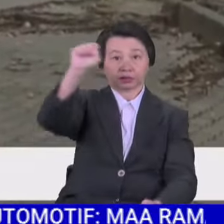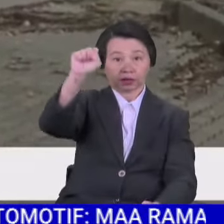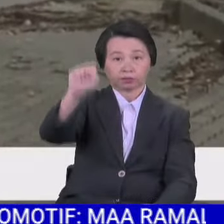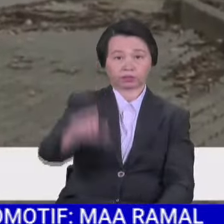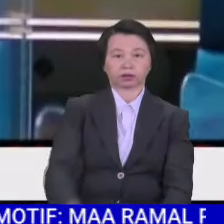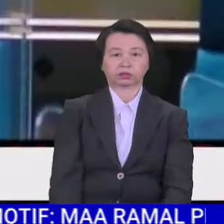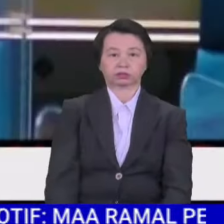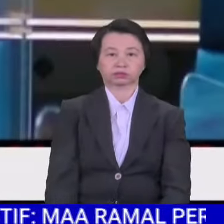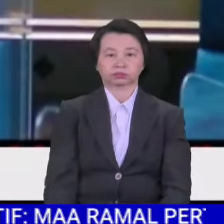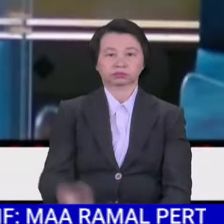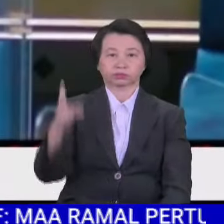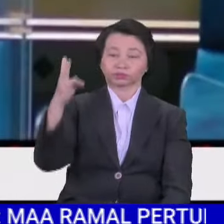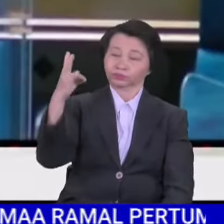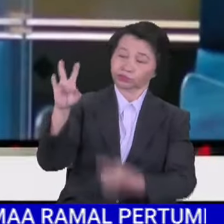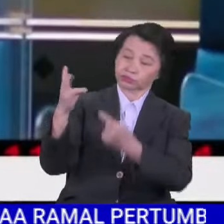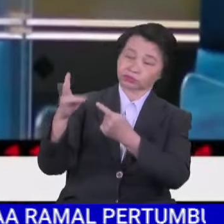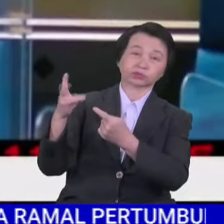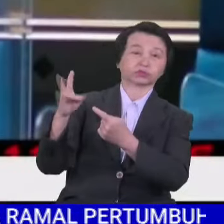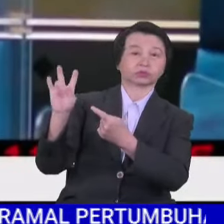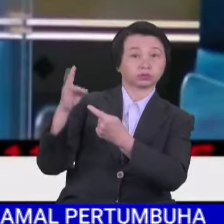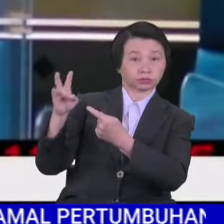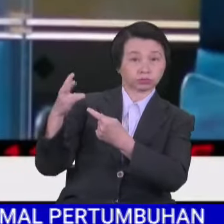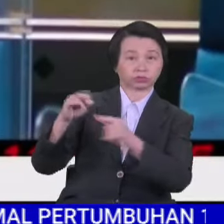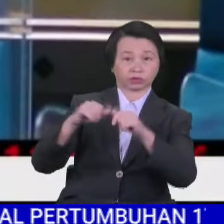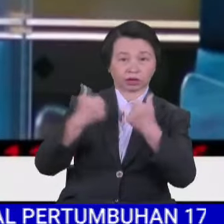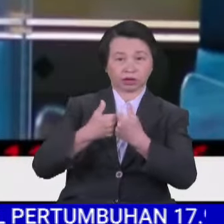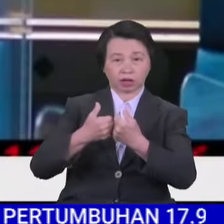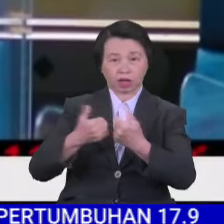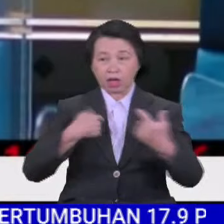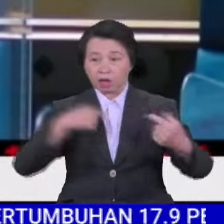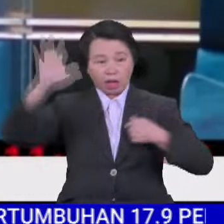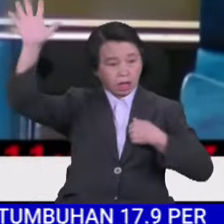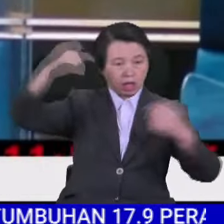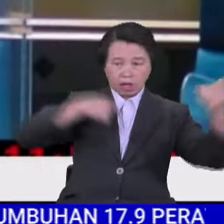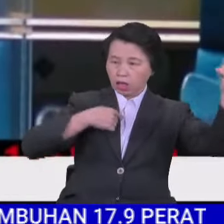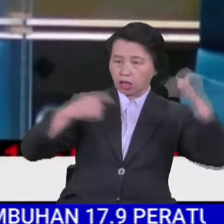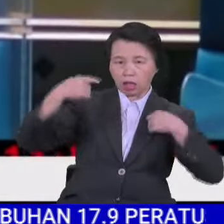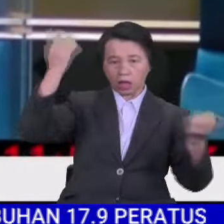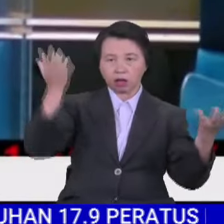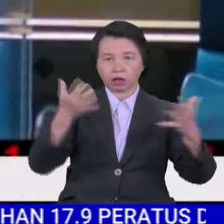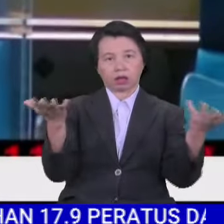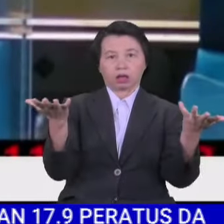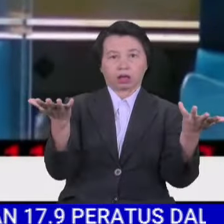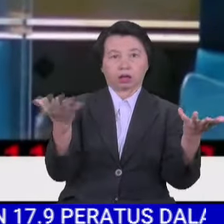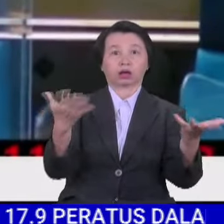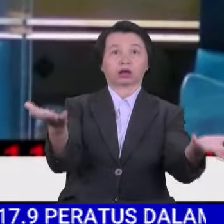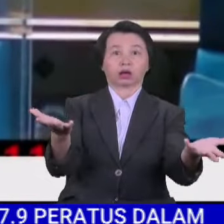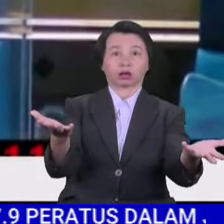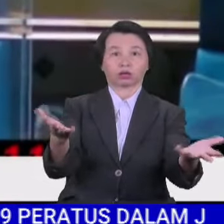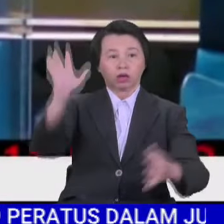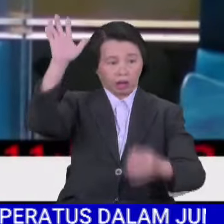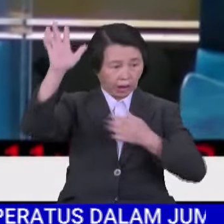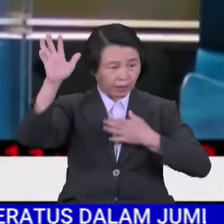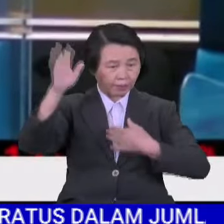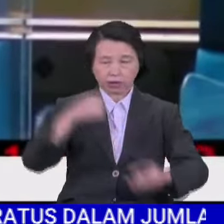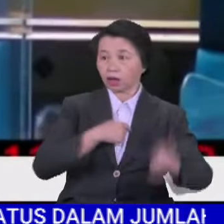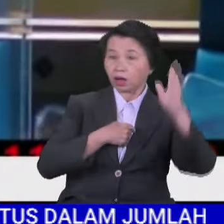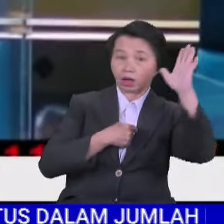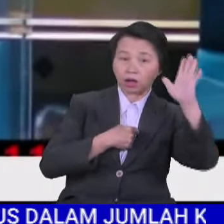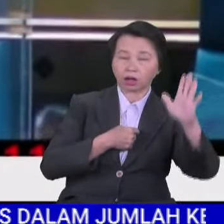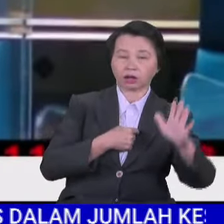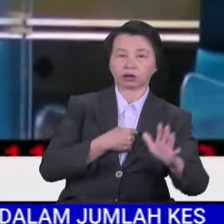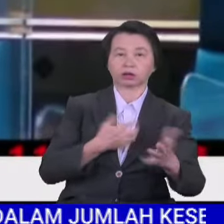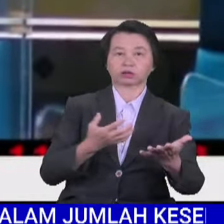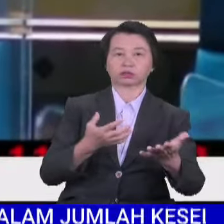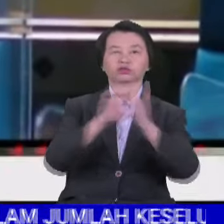Balau G17 agensi ini merebut tersebut untuk menjatuhkan macam-macam ujian sini